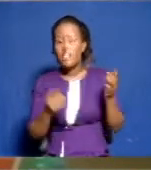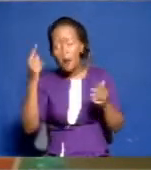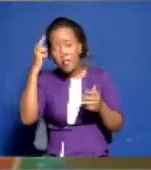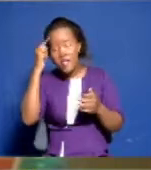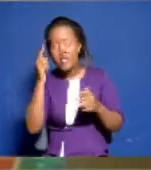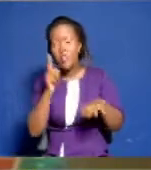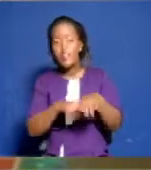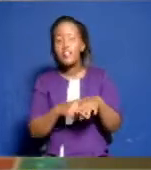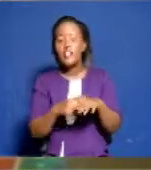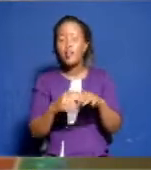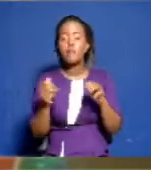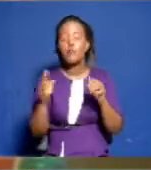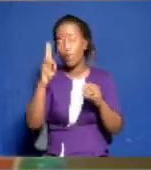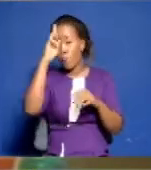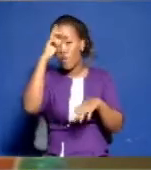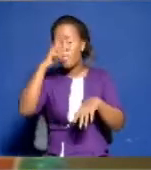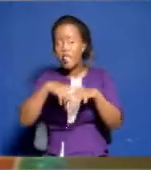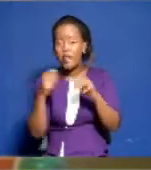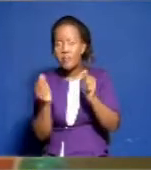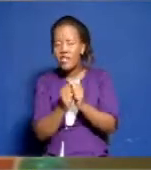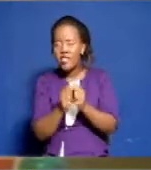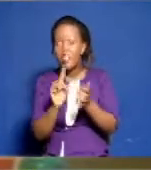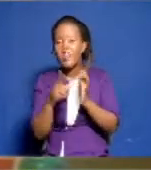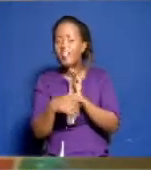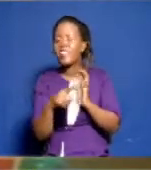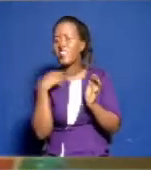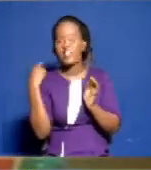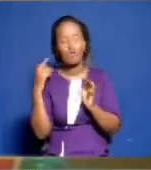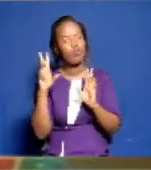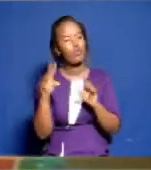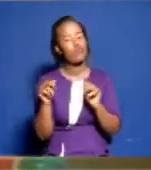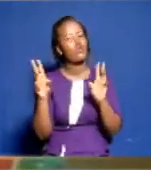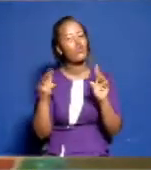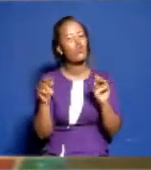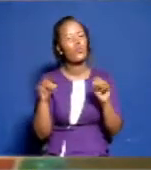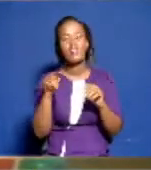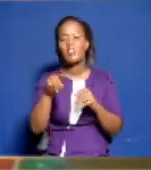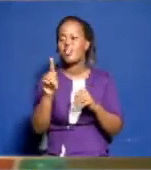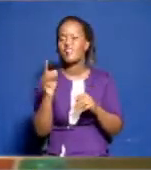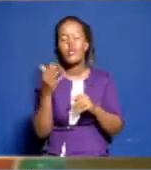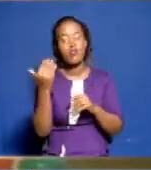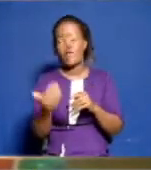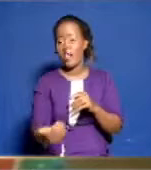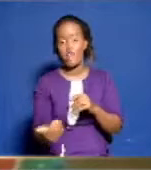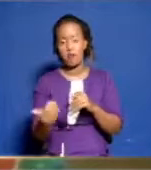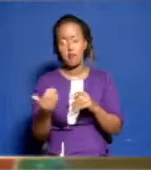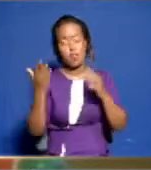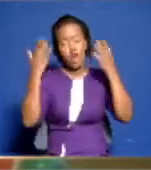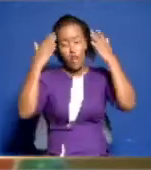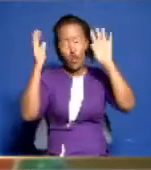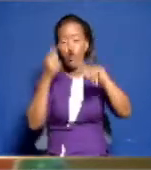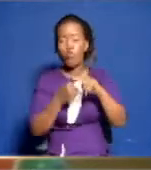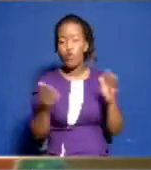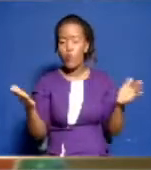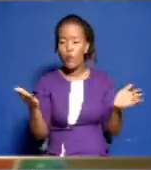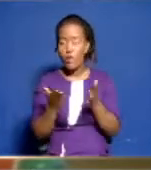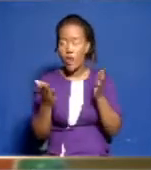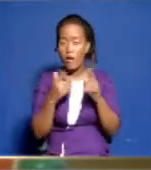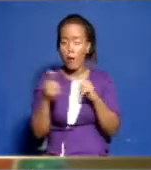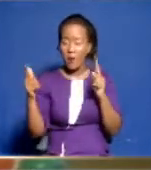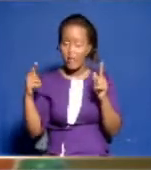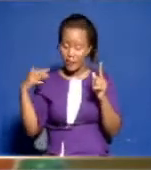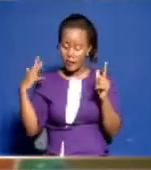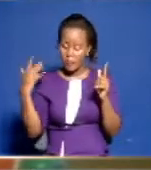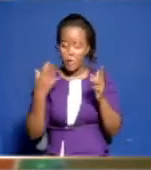kafyu, ufanye mathara ambayo umefanye kuhye kijana. Ni kijana ambayo chocholikana ni wapi, na paka saizi,